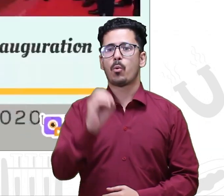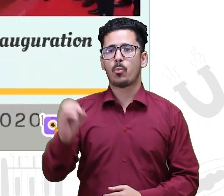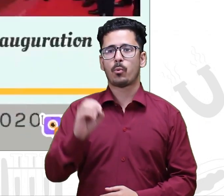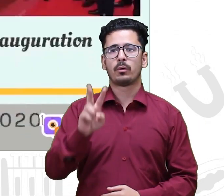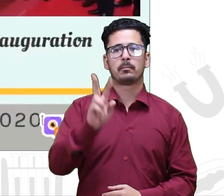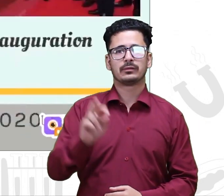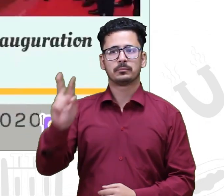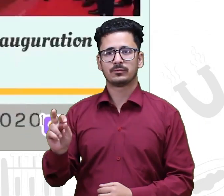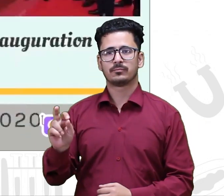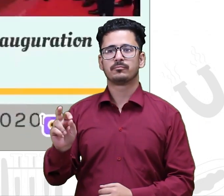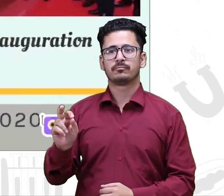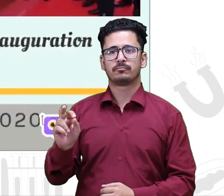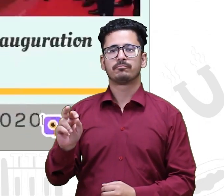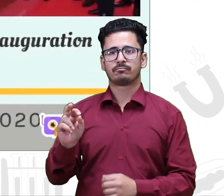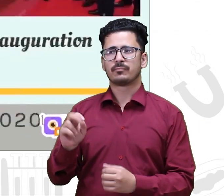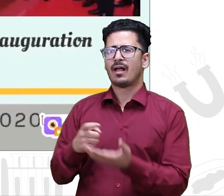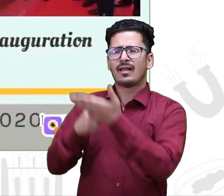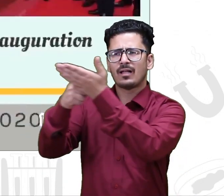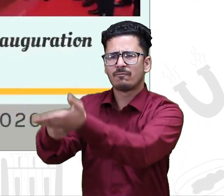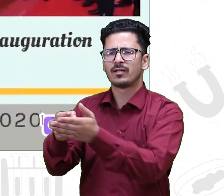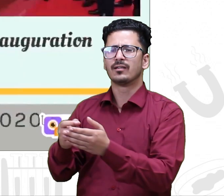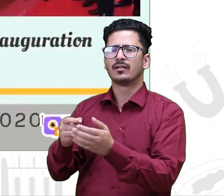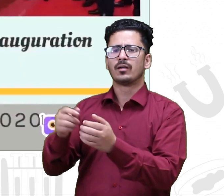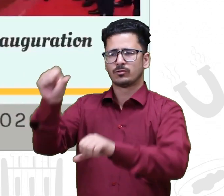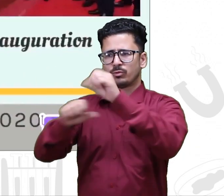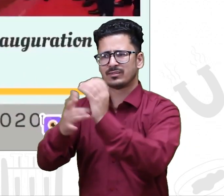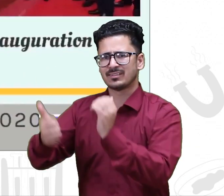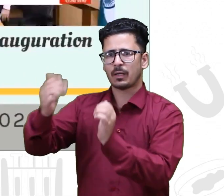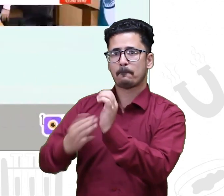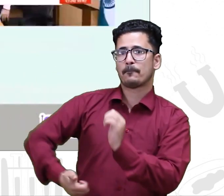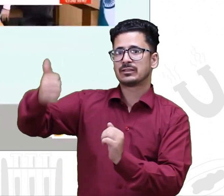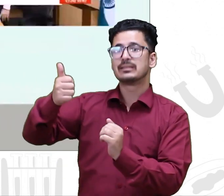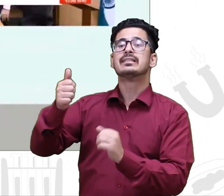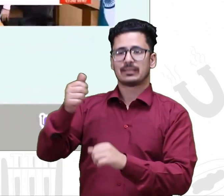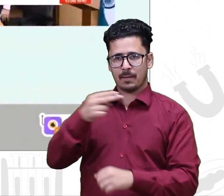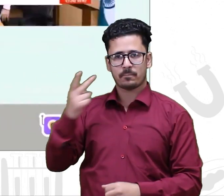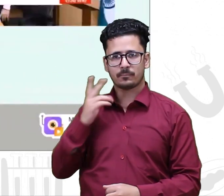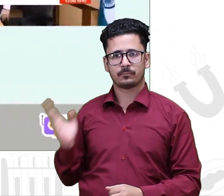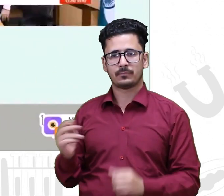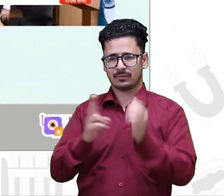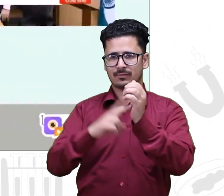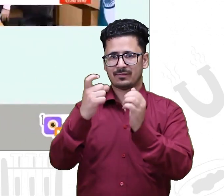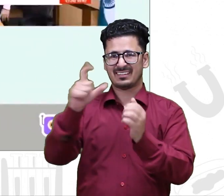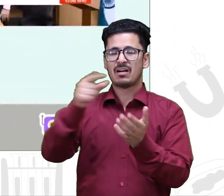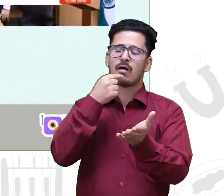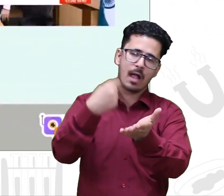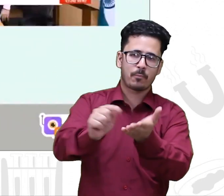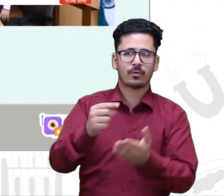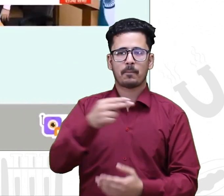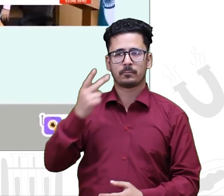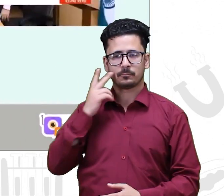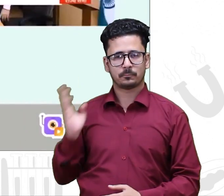सुद्धा मिळविले आहे. दिनांक 21 ऑक्टोबर 2020 रोजी ह्या अनुसंधानाचे उद्घाटन माननीय मंत्री श्री